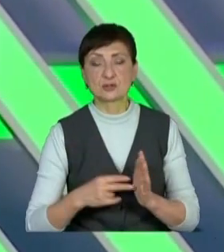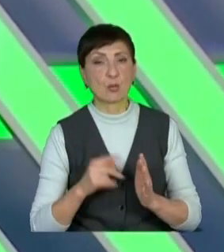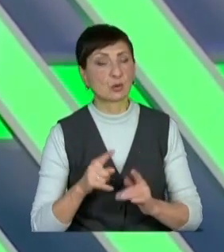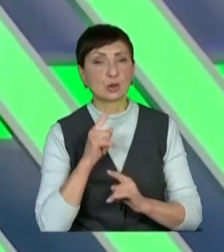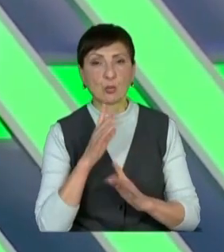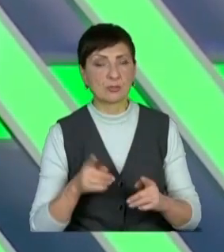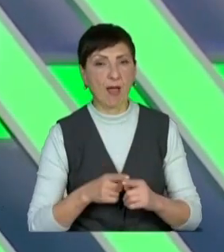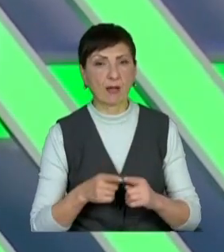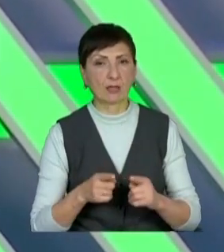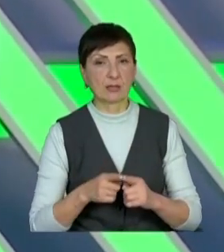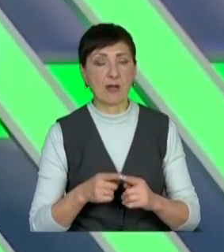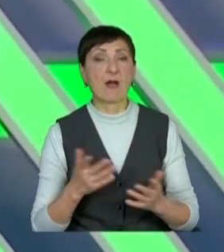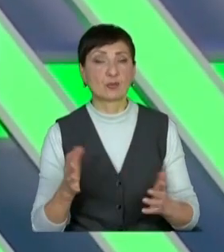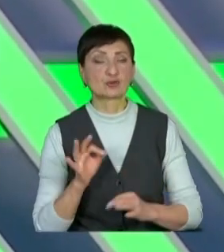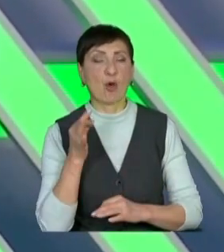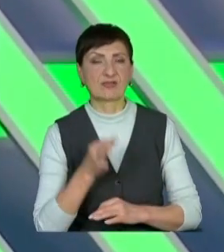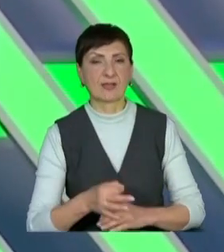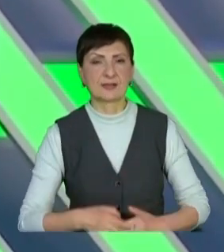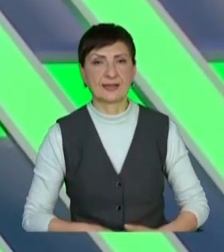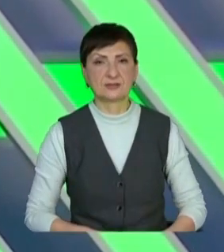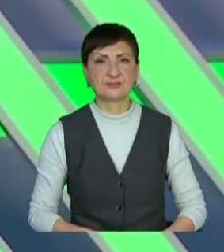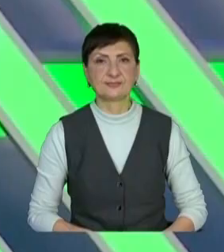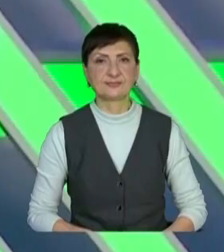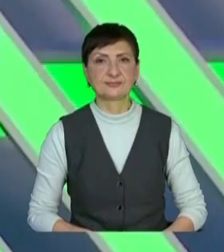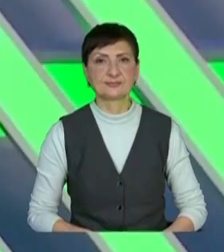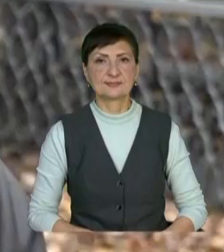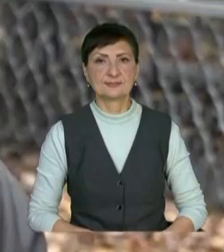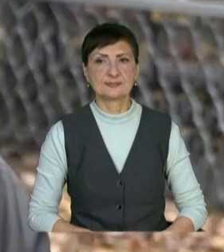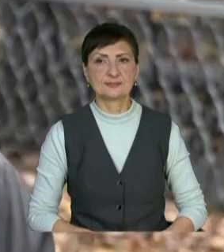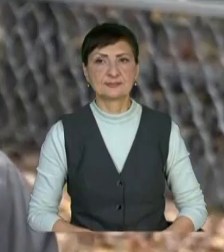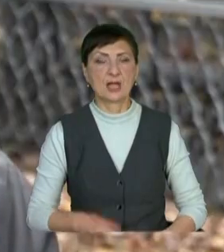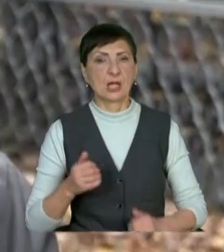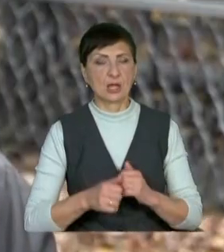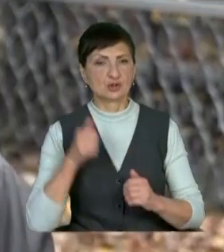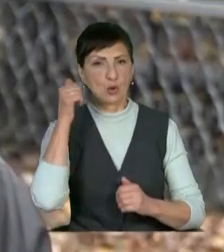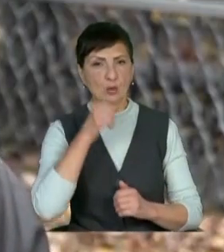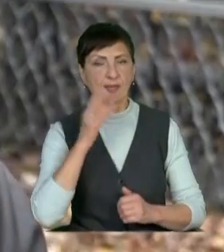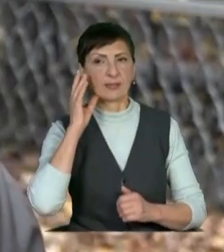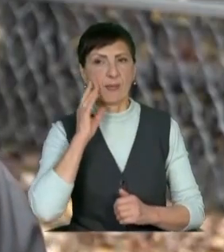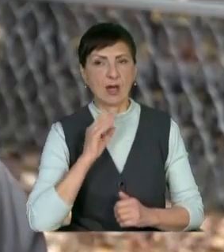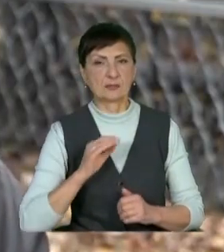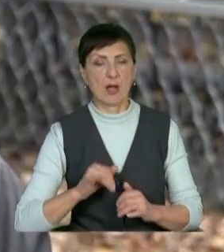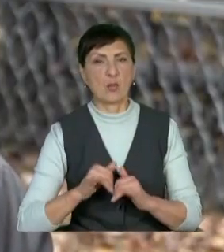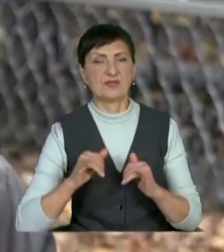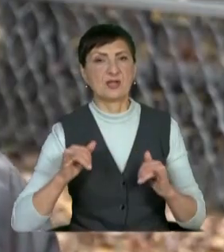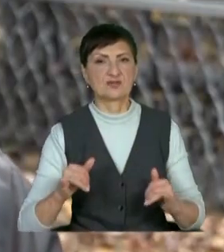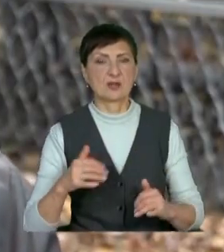на аренду жилья, и вот что нам ответили. Давайте послушаем. Ежегодно Алмата прирастает